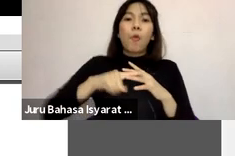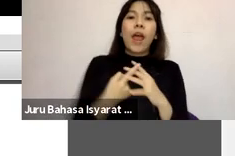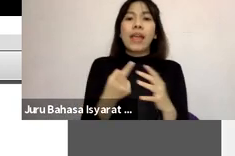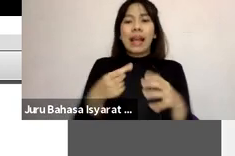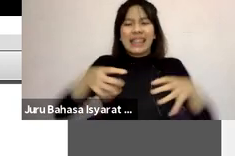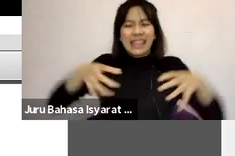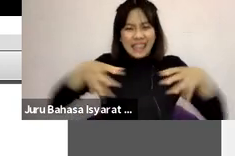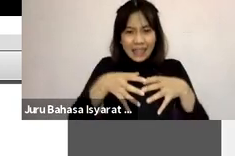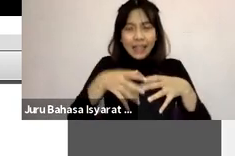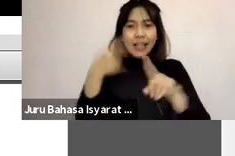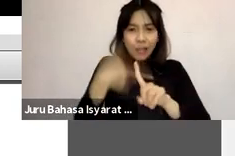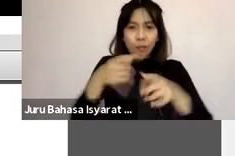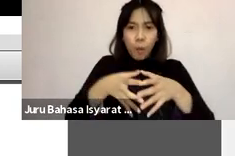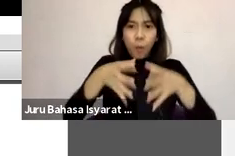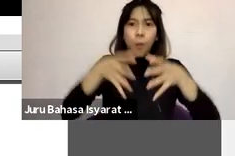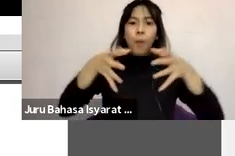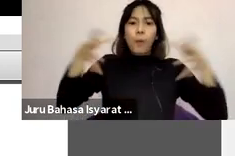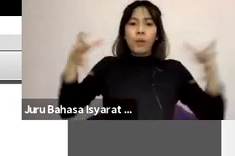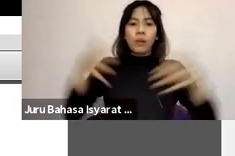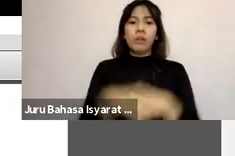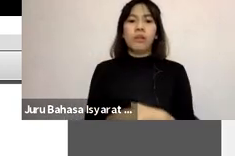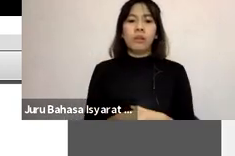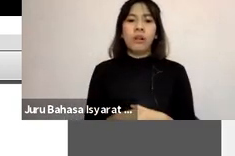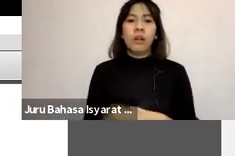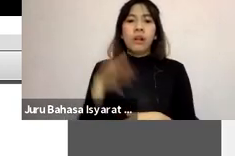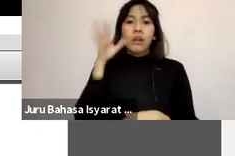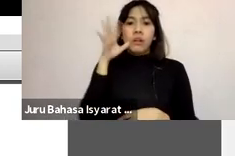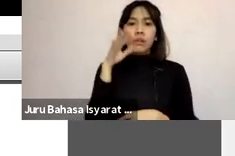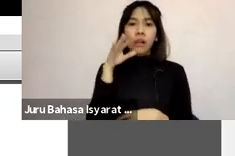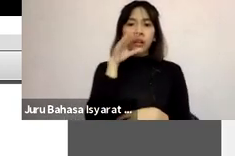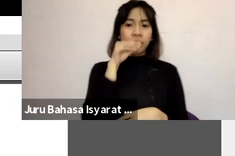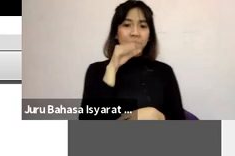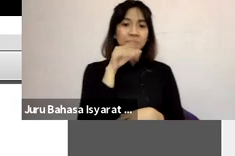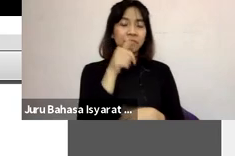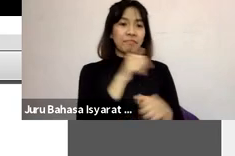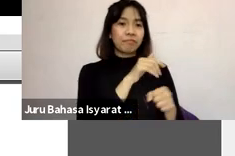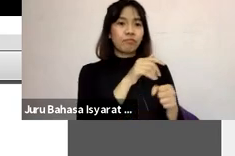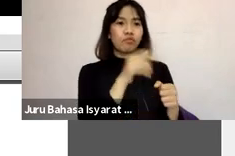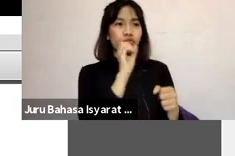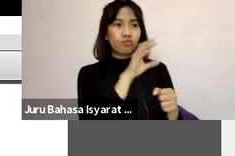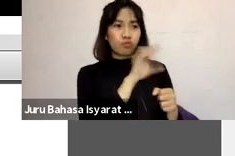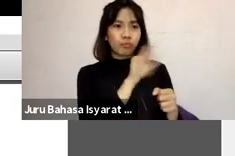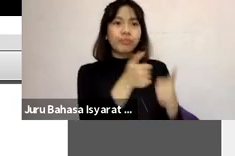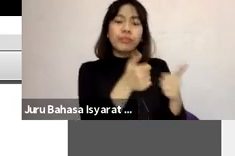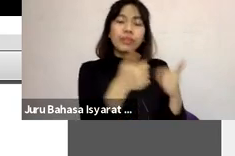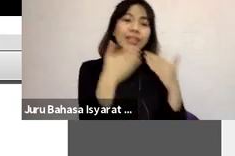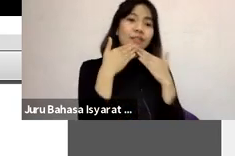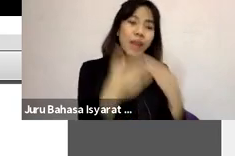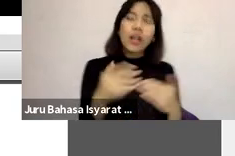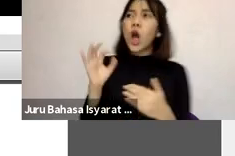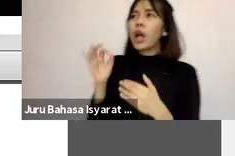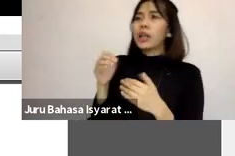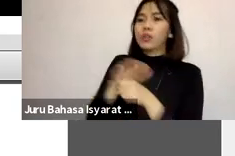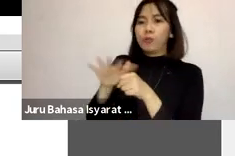dimekarkan begitu rupa ini tak kira itu maka baiklah Farid mengisi Terima kasih